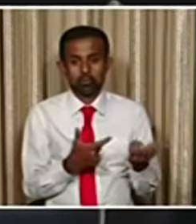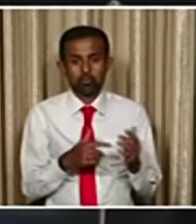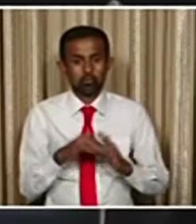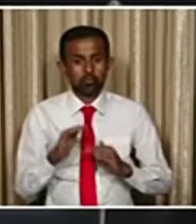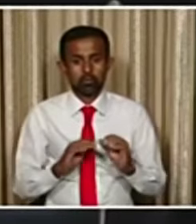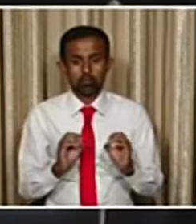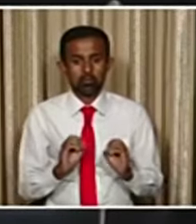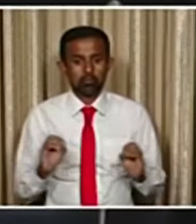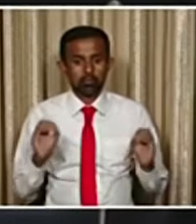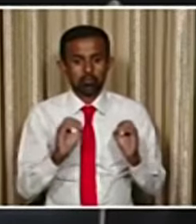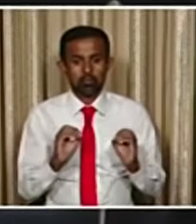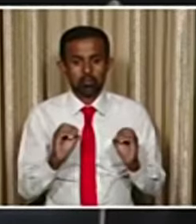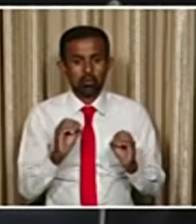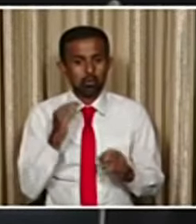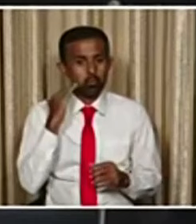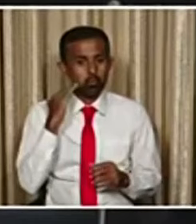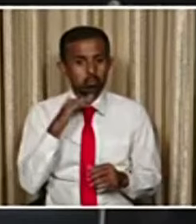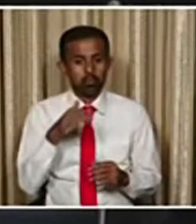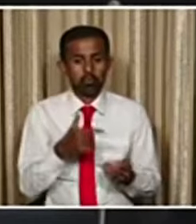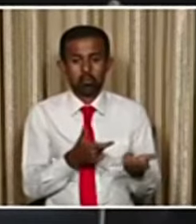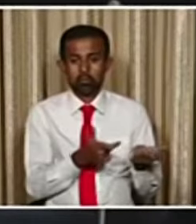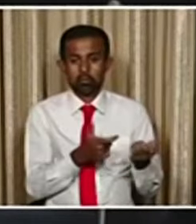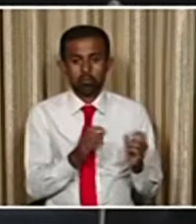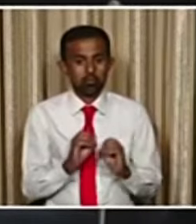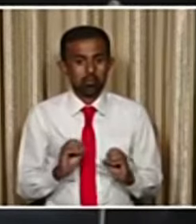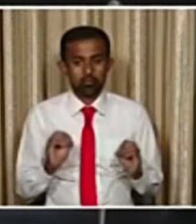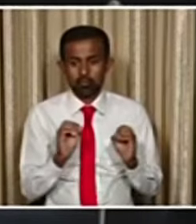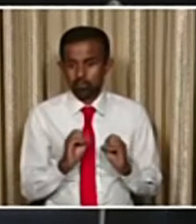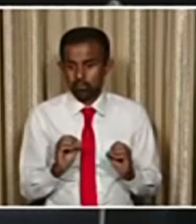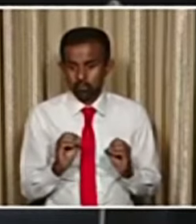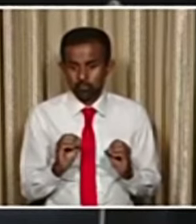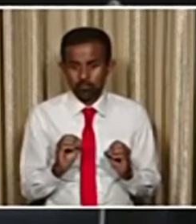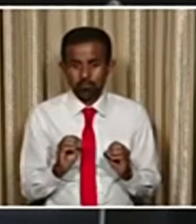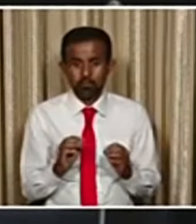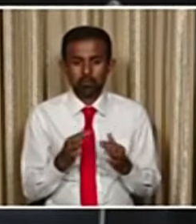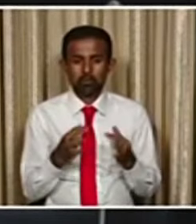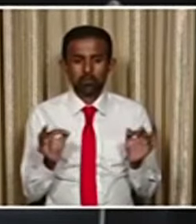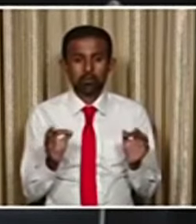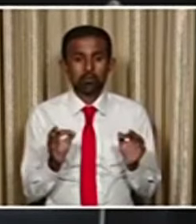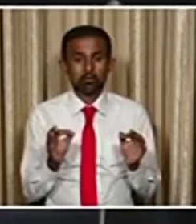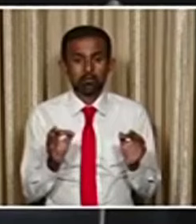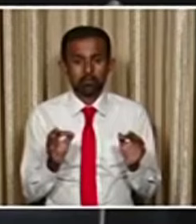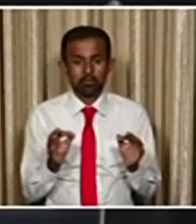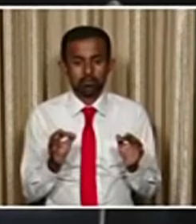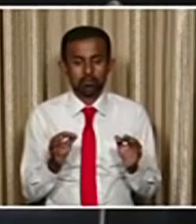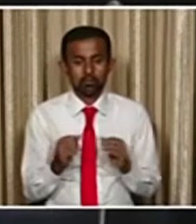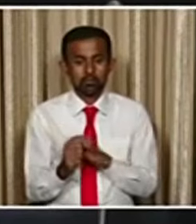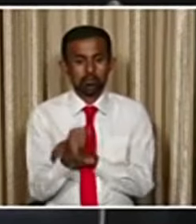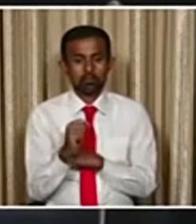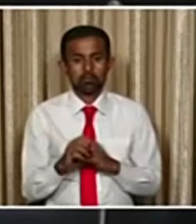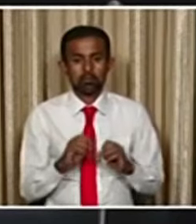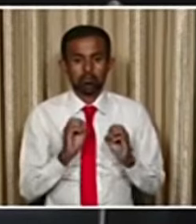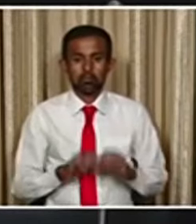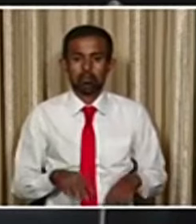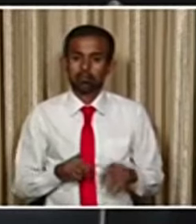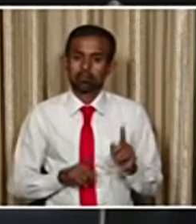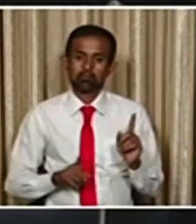ನೆತುವ ಜನತಾವಟ ಮೆರಬಲೆ ಯೋಧನ್ಯ ನೆತುವ ನಿಧಾಸೆ ಬಲೆ